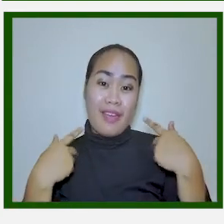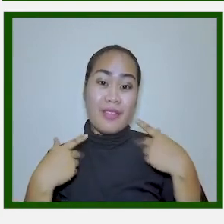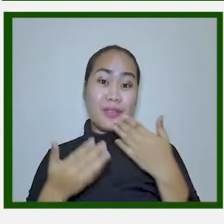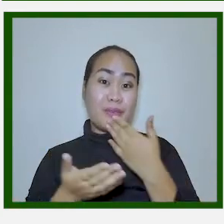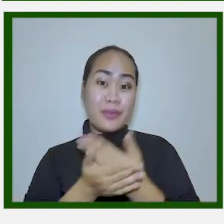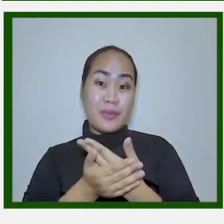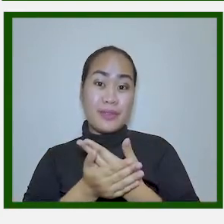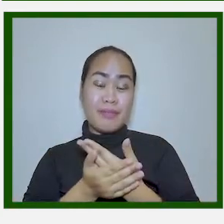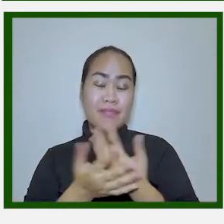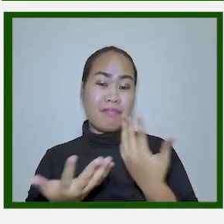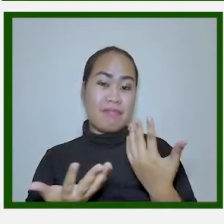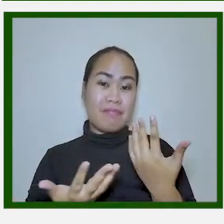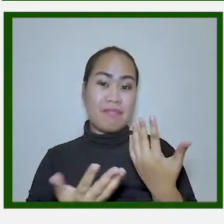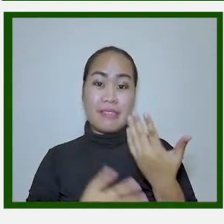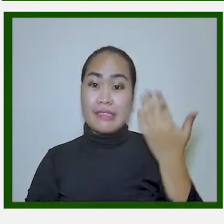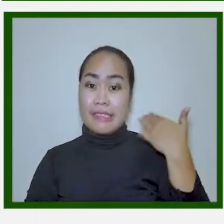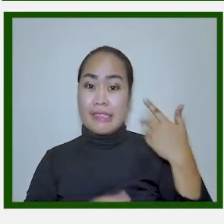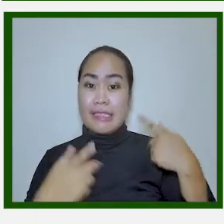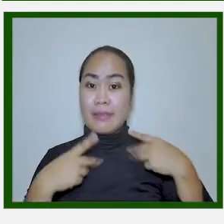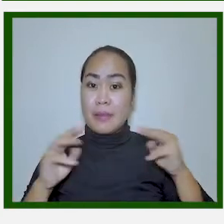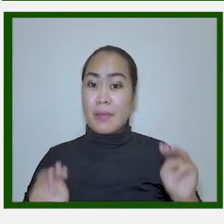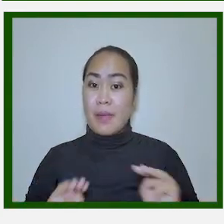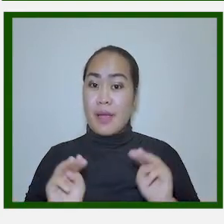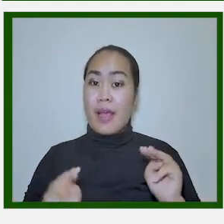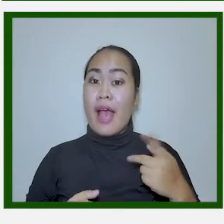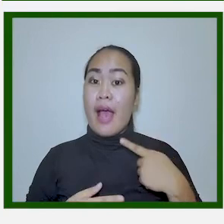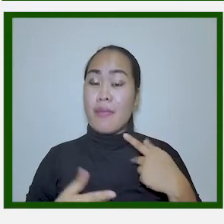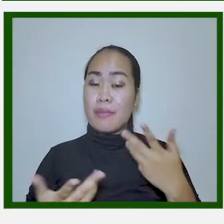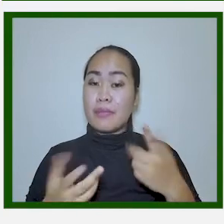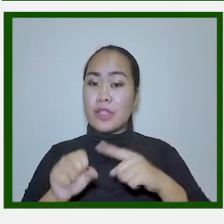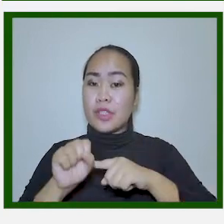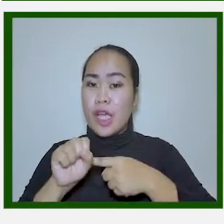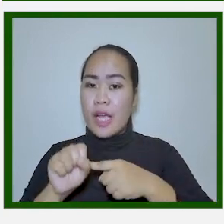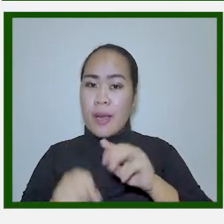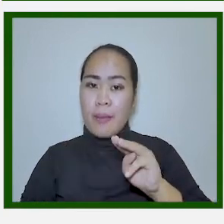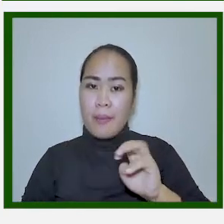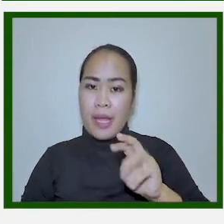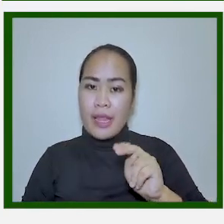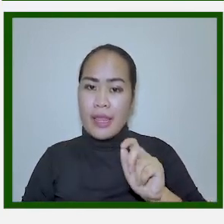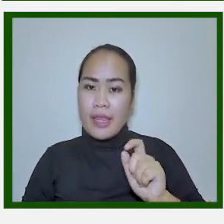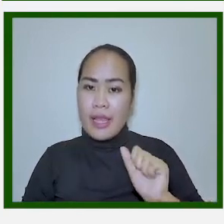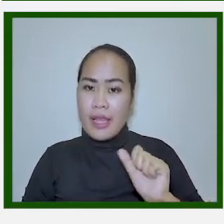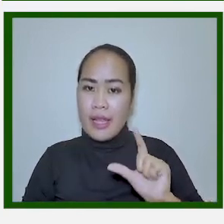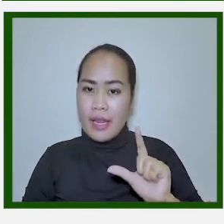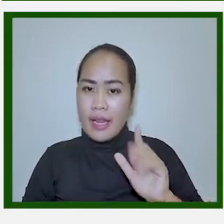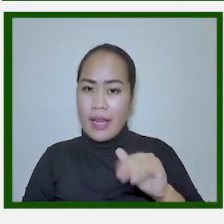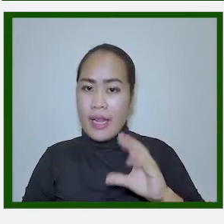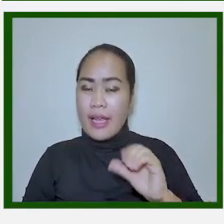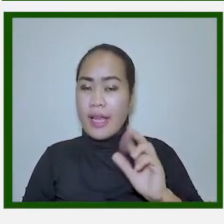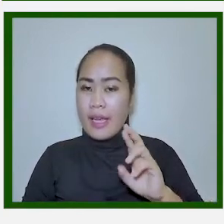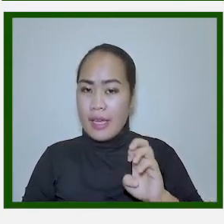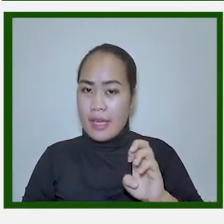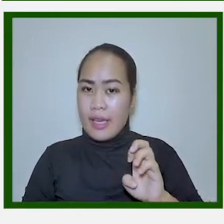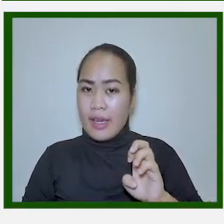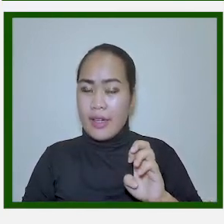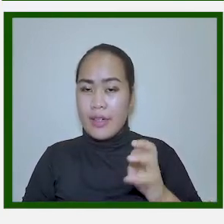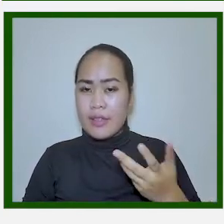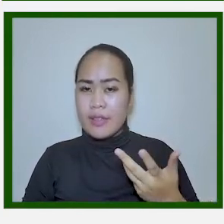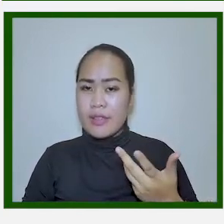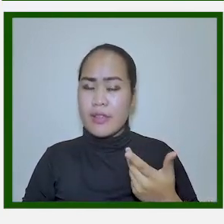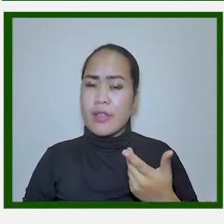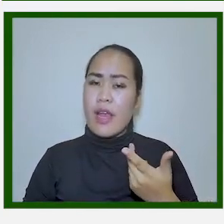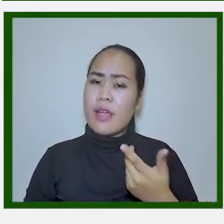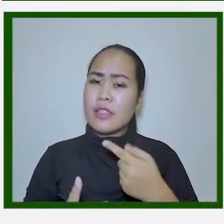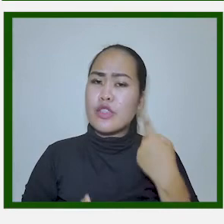Monday, no, ng isang webinar on dental care by Doc Joseph Magpali. Of course, this is led by, again by the Committee